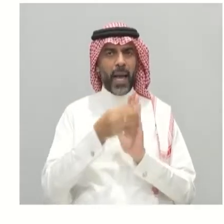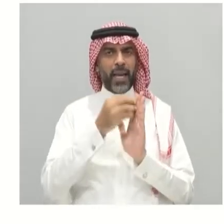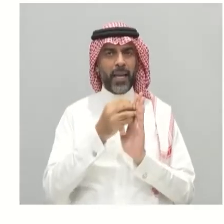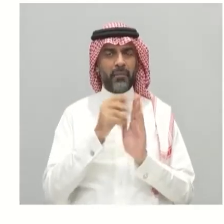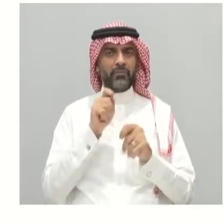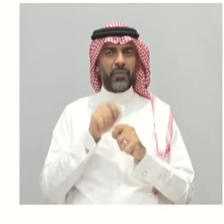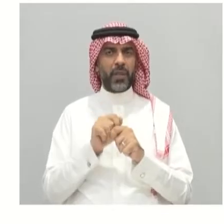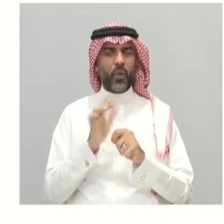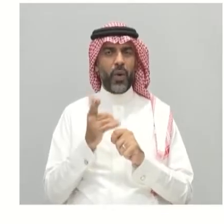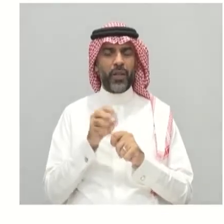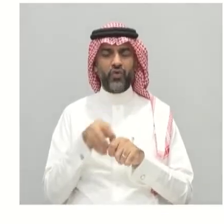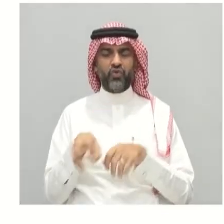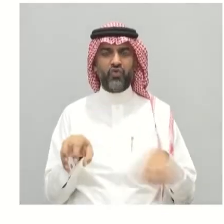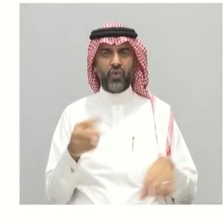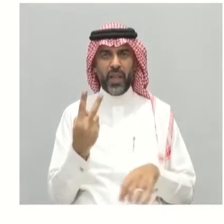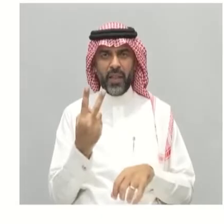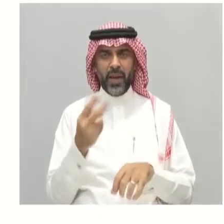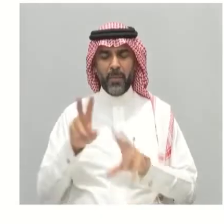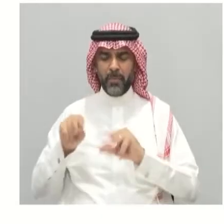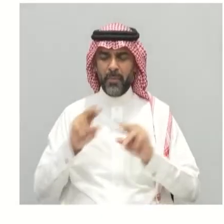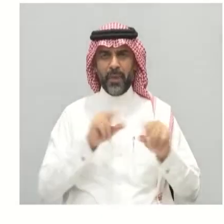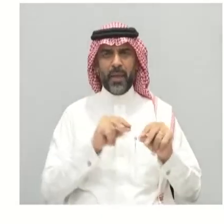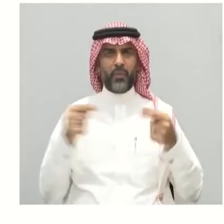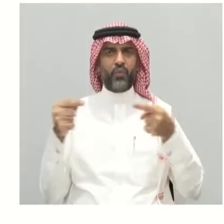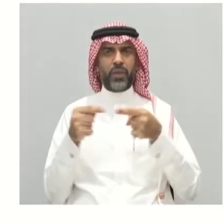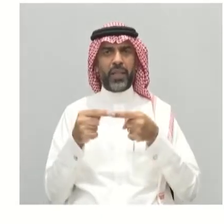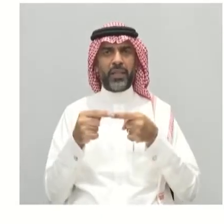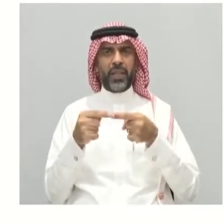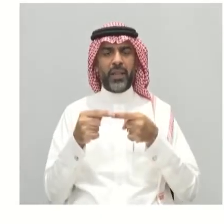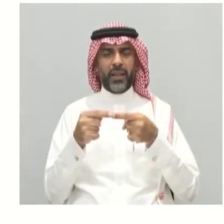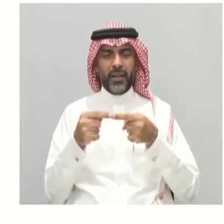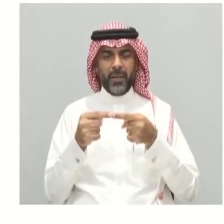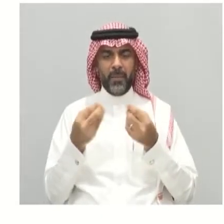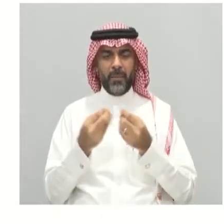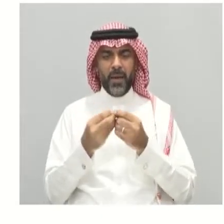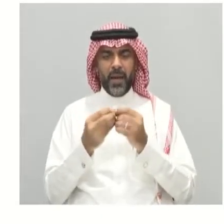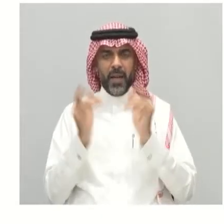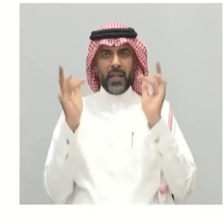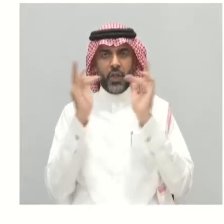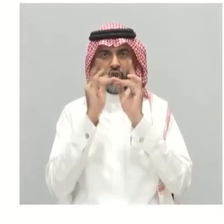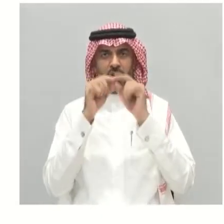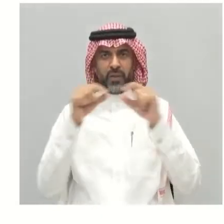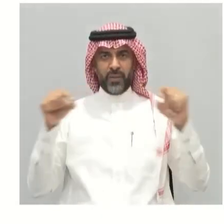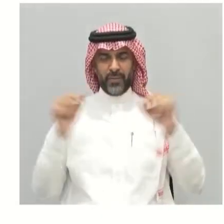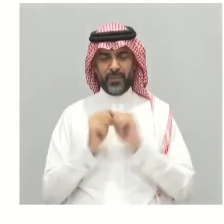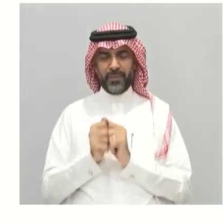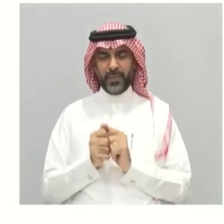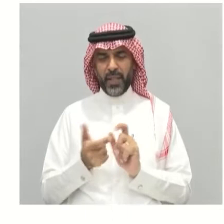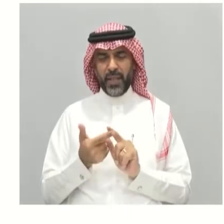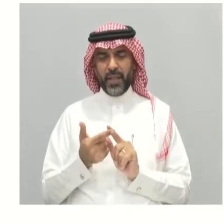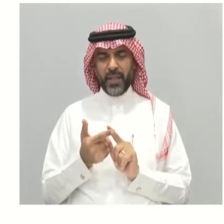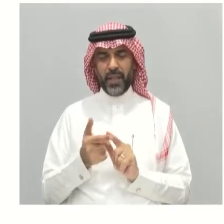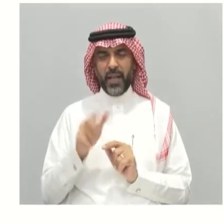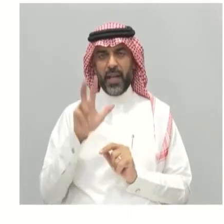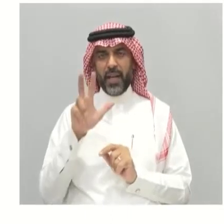يتكون من جزئين متماثلين متصلين بجسر ايضا المثال الاخر